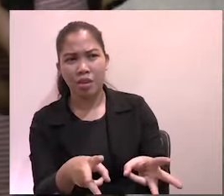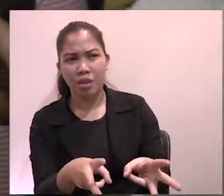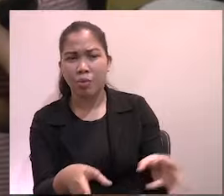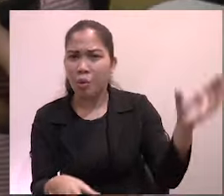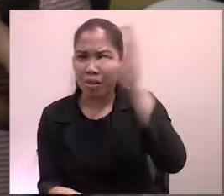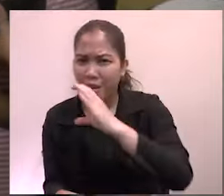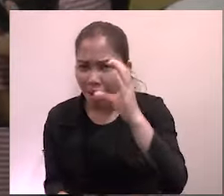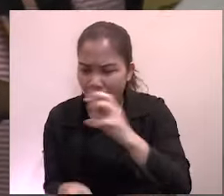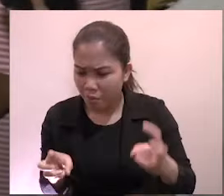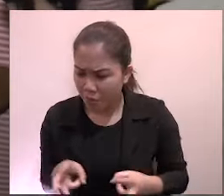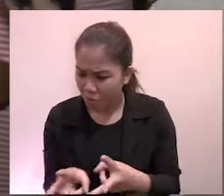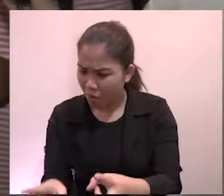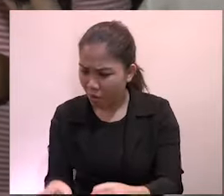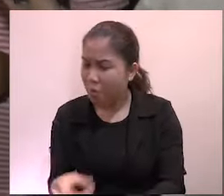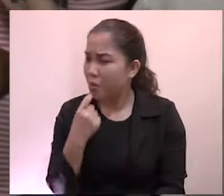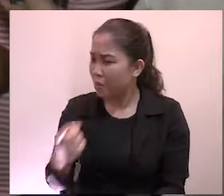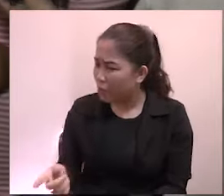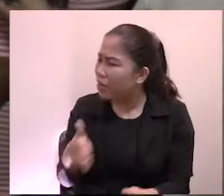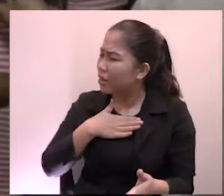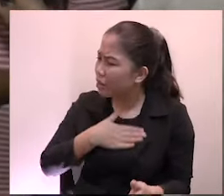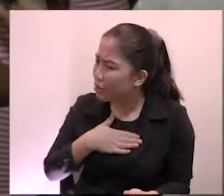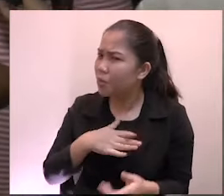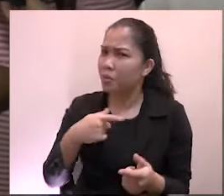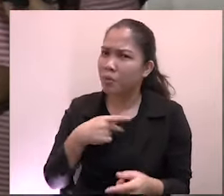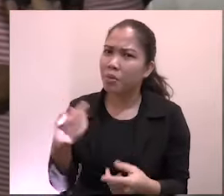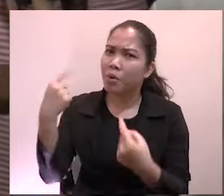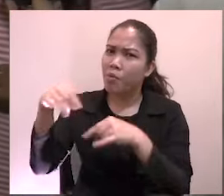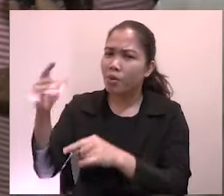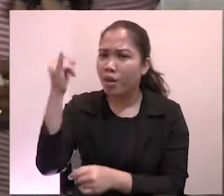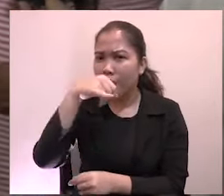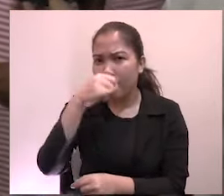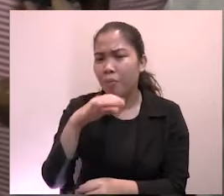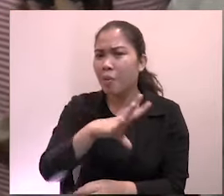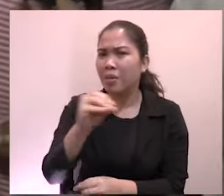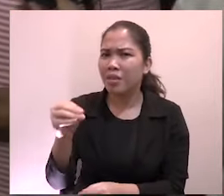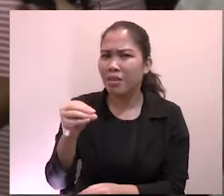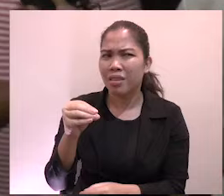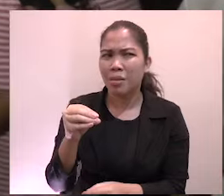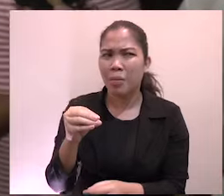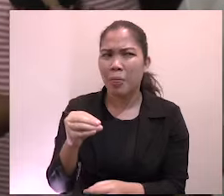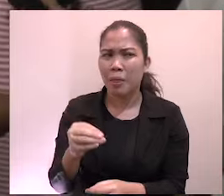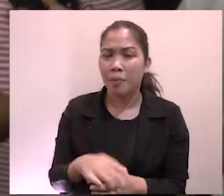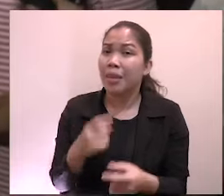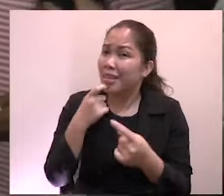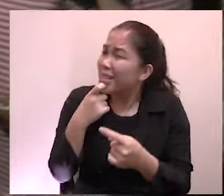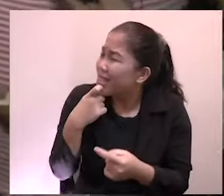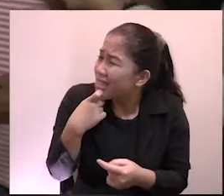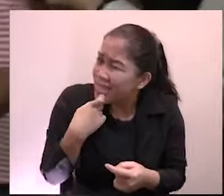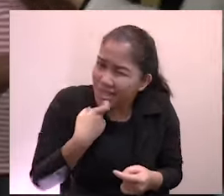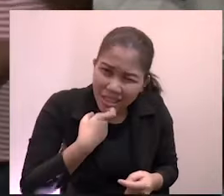ng paraan, Melissa, di ba? Mm-hmm. Pinakausapan ka namin doon muna kayo sa Iloilo para maayos yung relasyon niyo ni Andrew. Di ba sabi ko nga sa iyo,